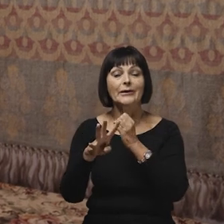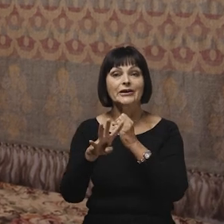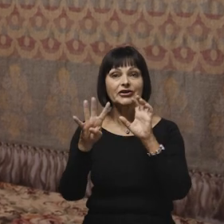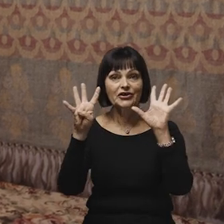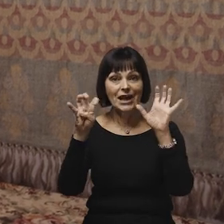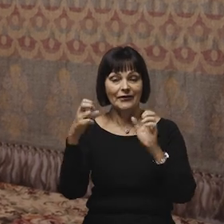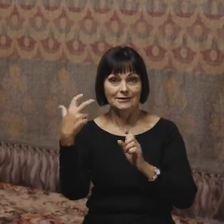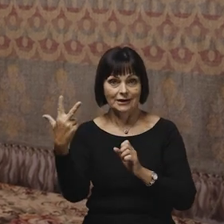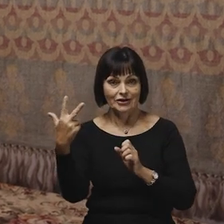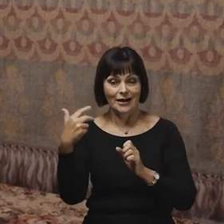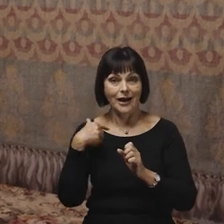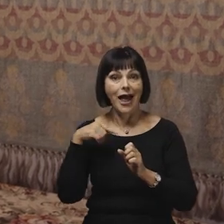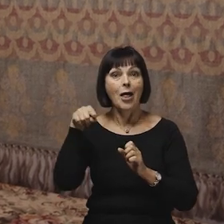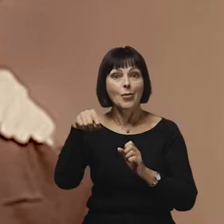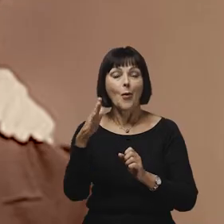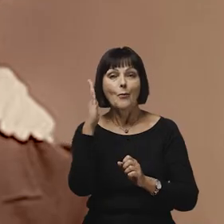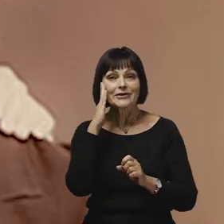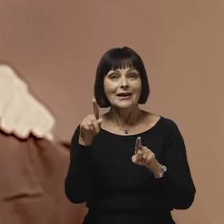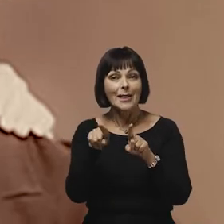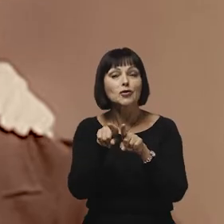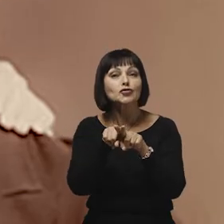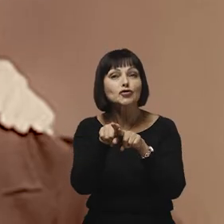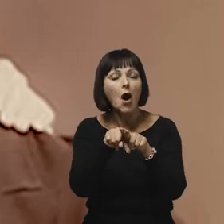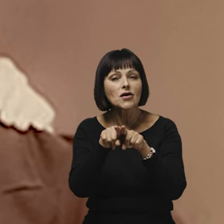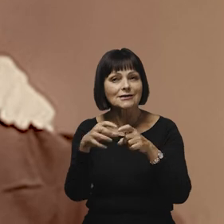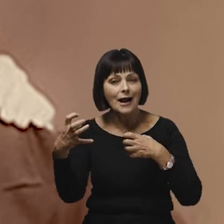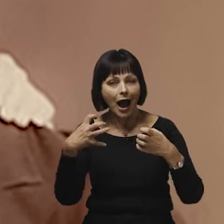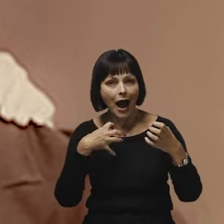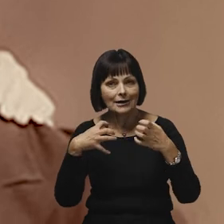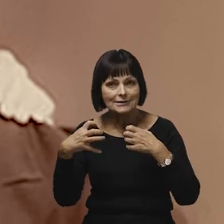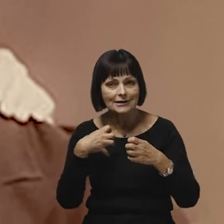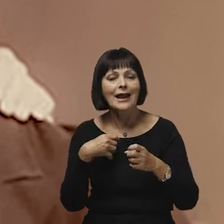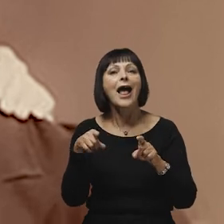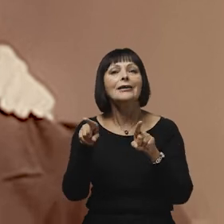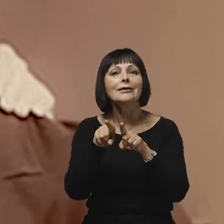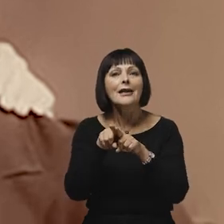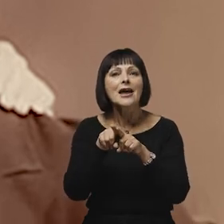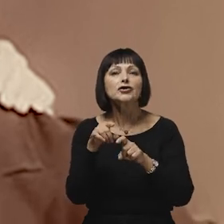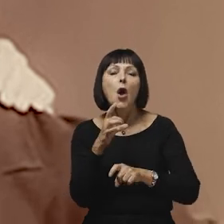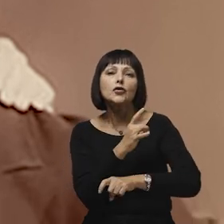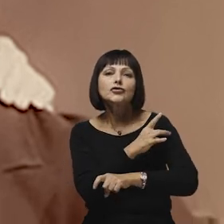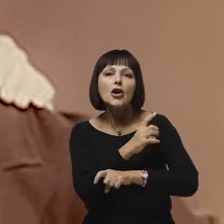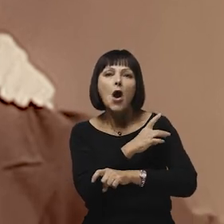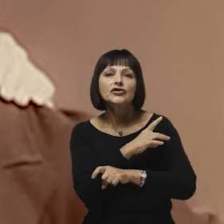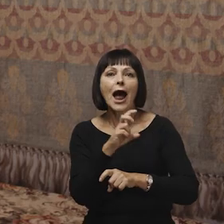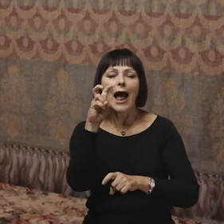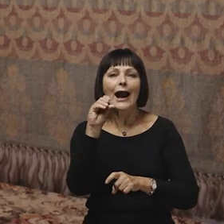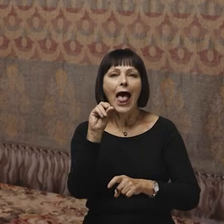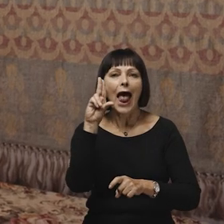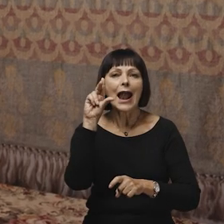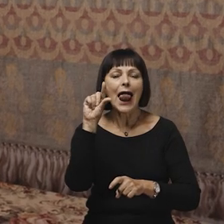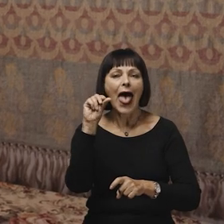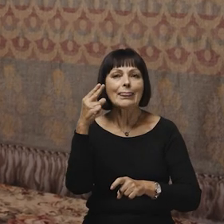1897-1903. W majątku pomieszkiwała także siostra artysty Antonina Wilkońska oraz ciotka Heleny Górskiej